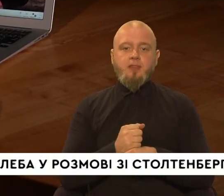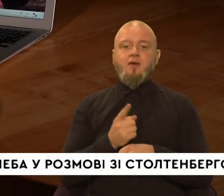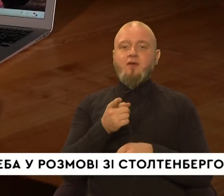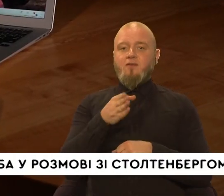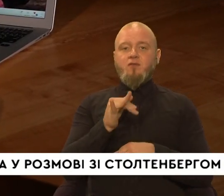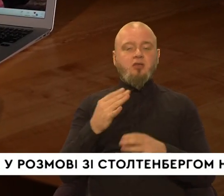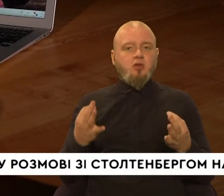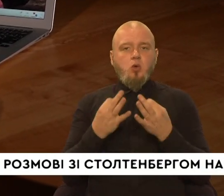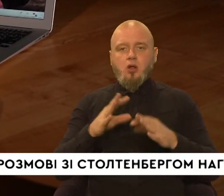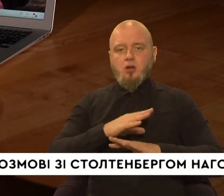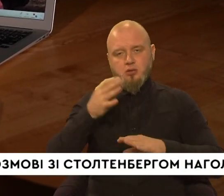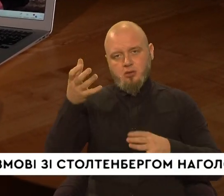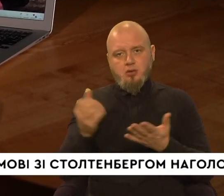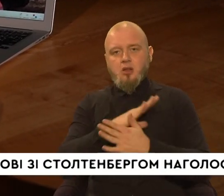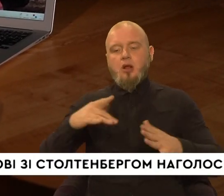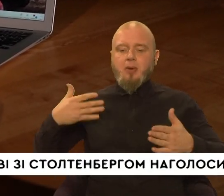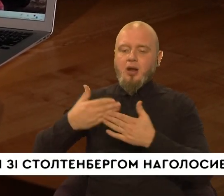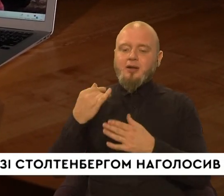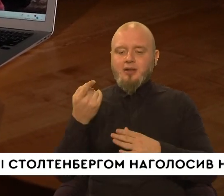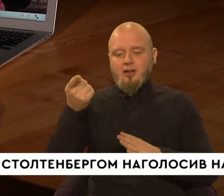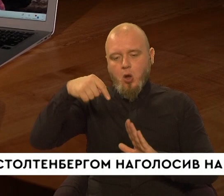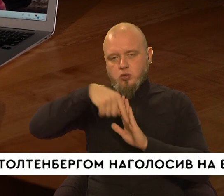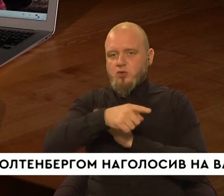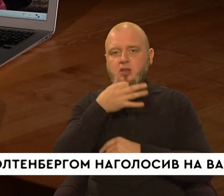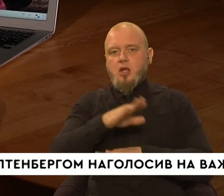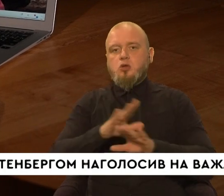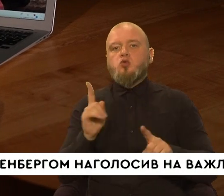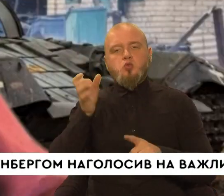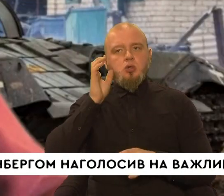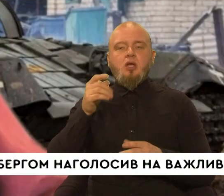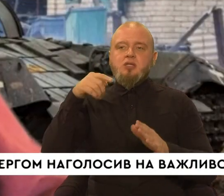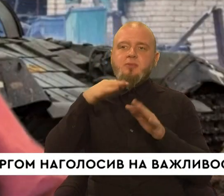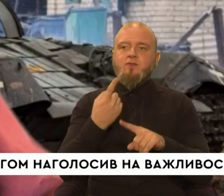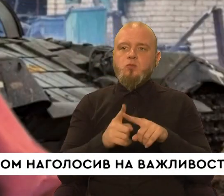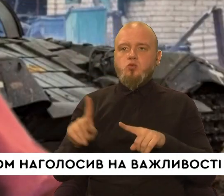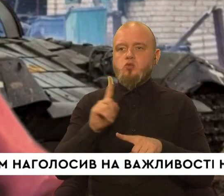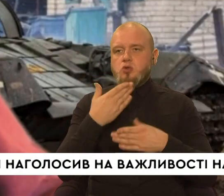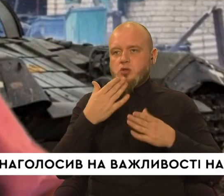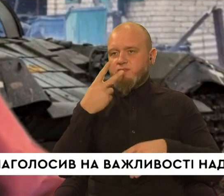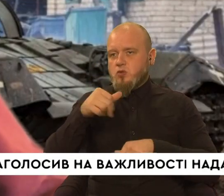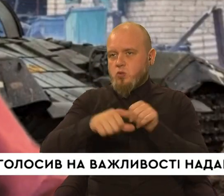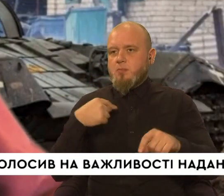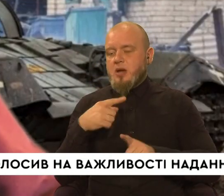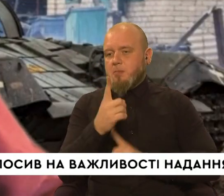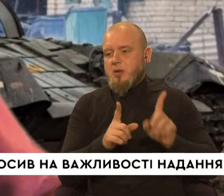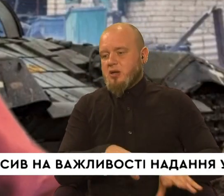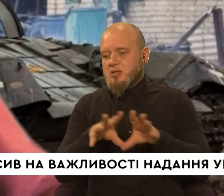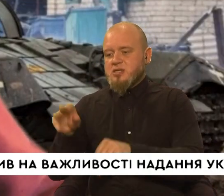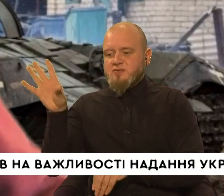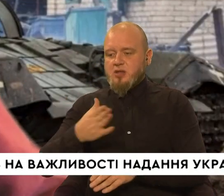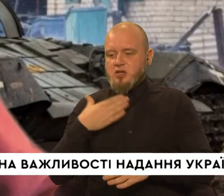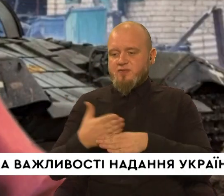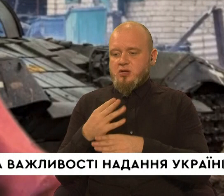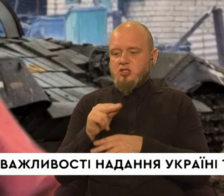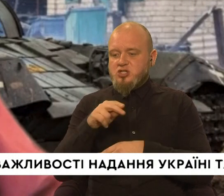ніколи не знайдете бекграундів та контекстів. Вони не скажуть: слухайте, річ у тому, що за останні 20 років ми перенесли все наше